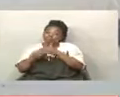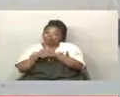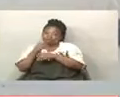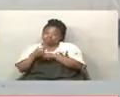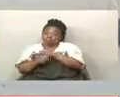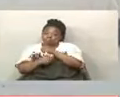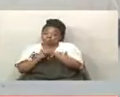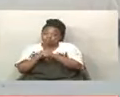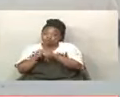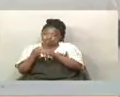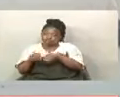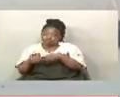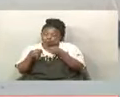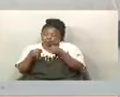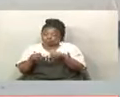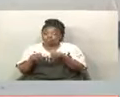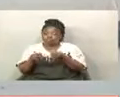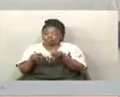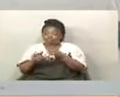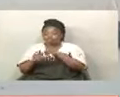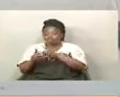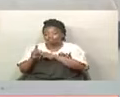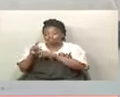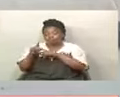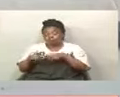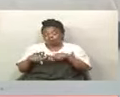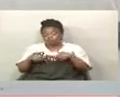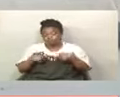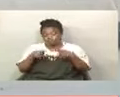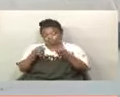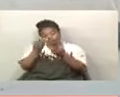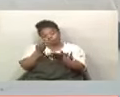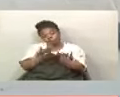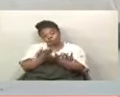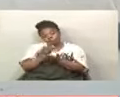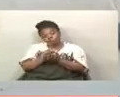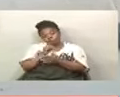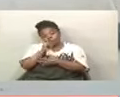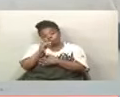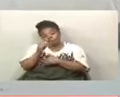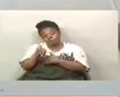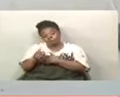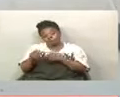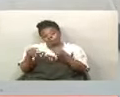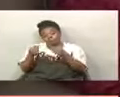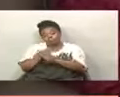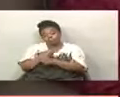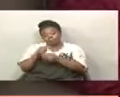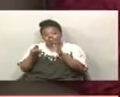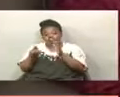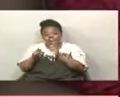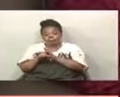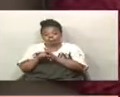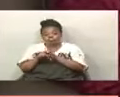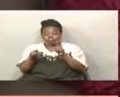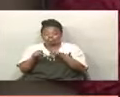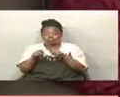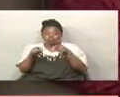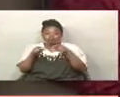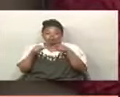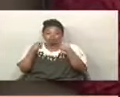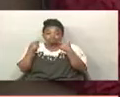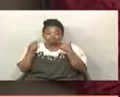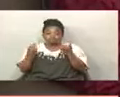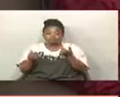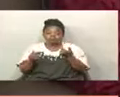we are going to secure your lives, but my appeal, you don't go contrary to the laws. Yomusumba Irene